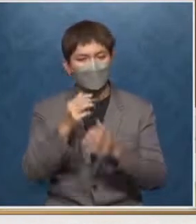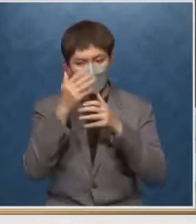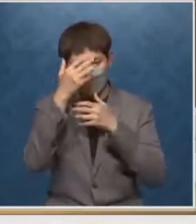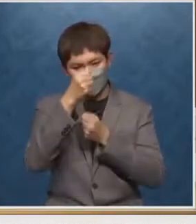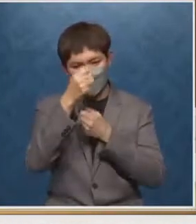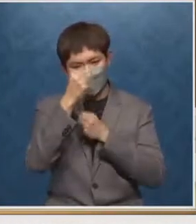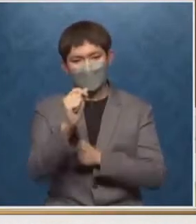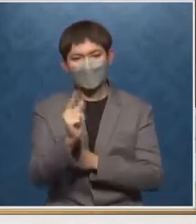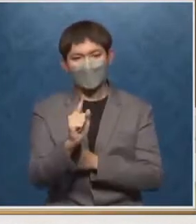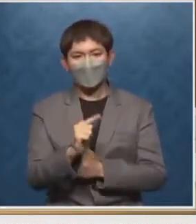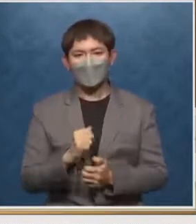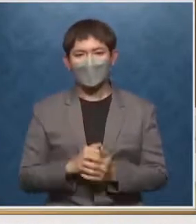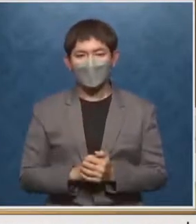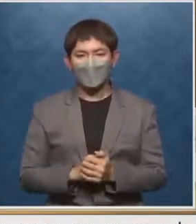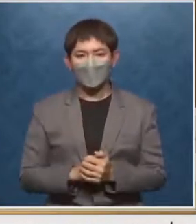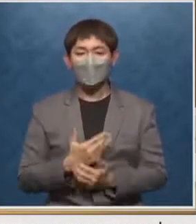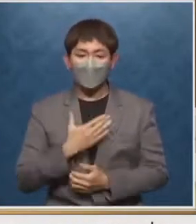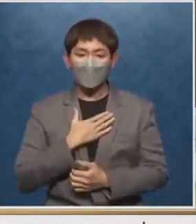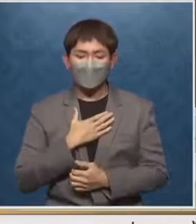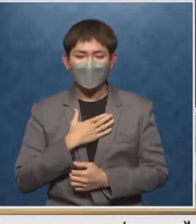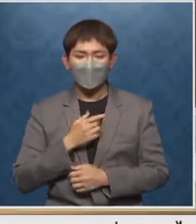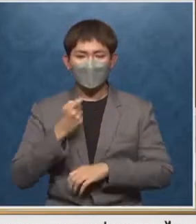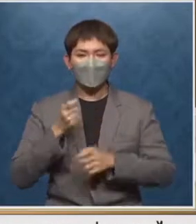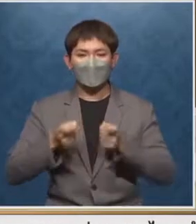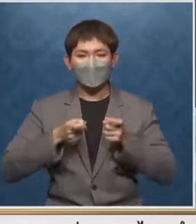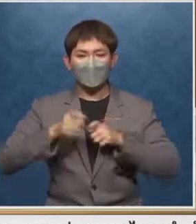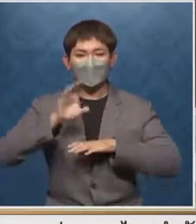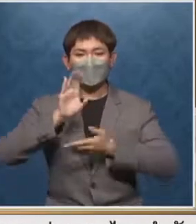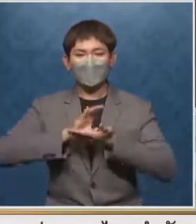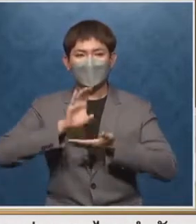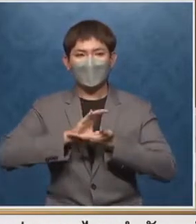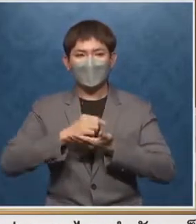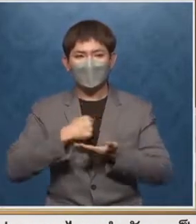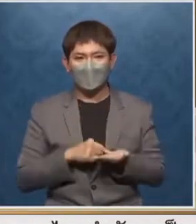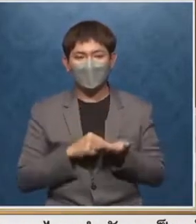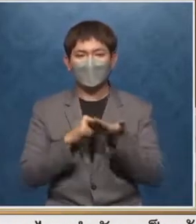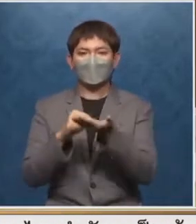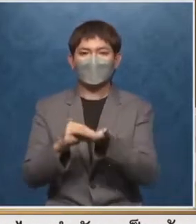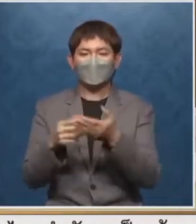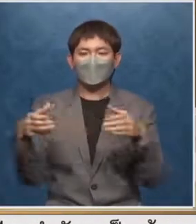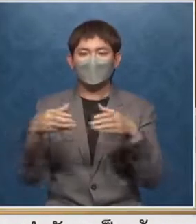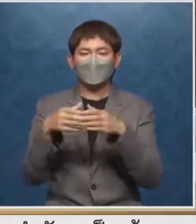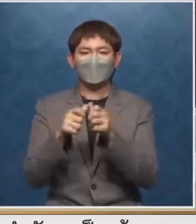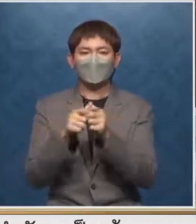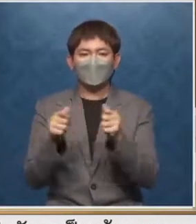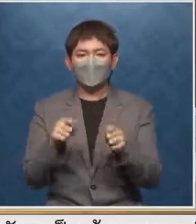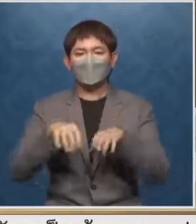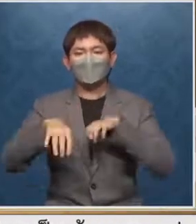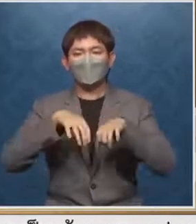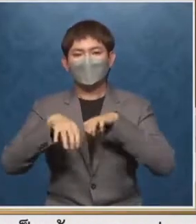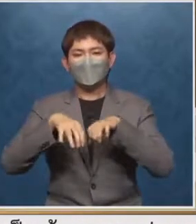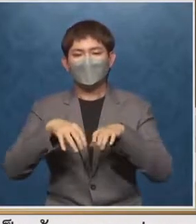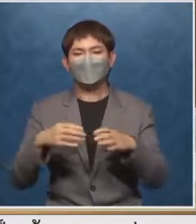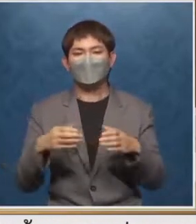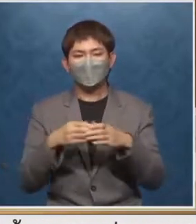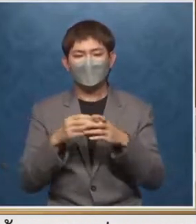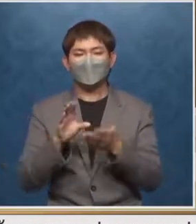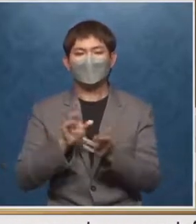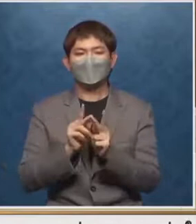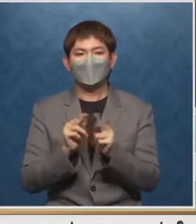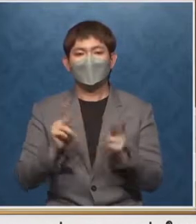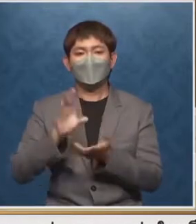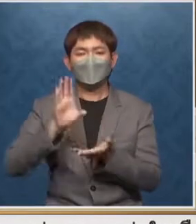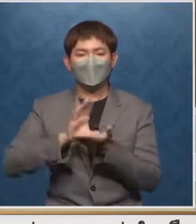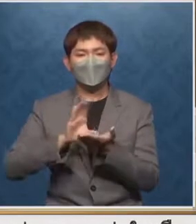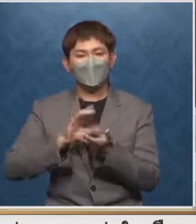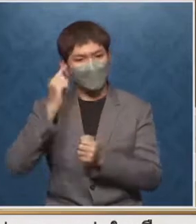ผมเองในฐานะผู้จัดการก็จะไปนำเสนอคณะอนุกรรมการบริหารและคณะกรรมการกองทุนที่เ